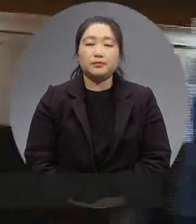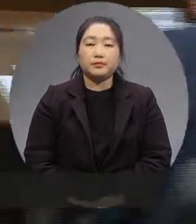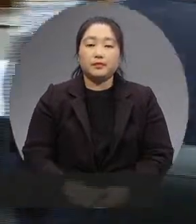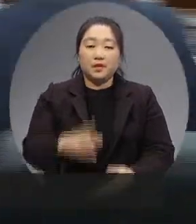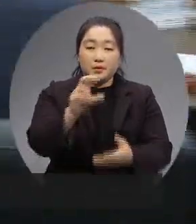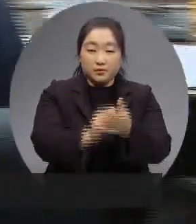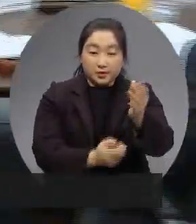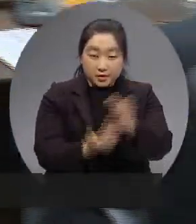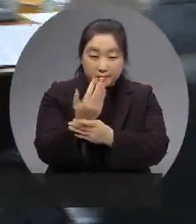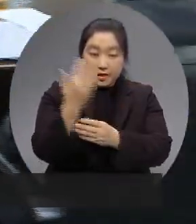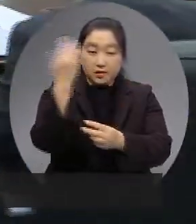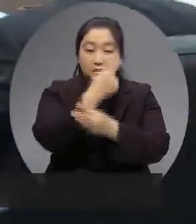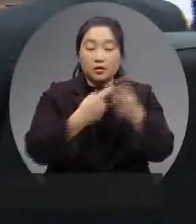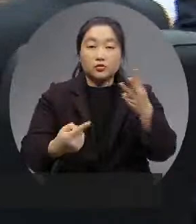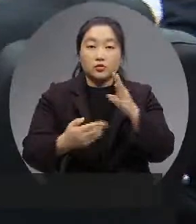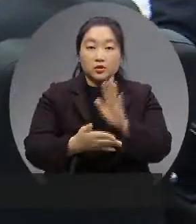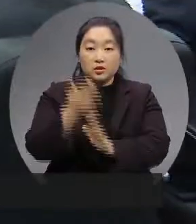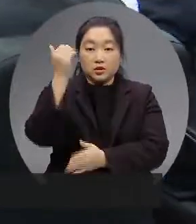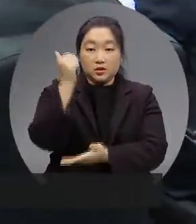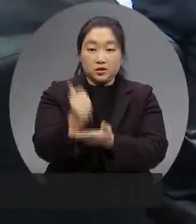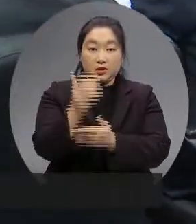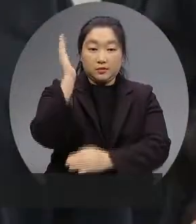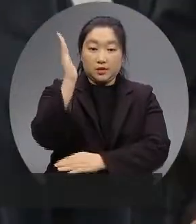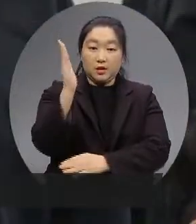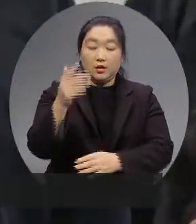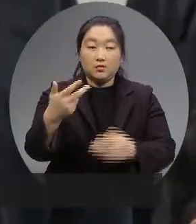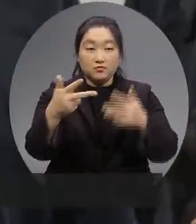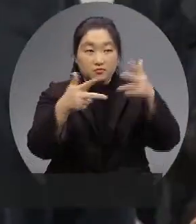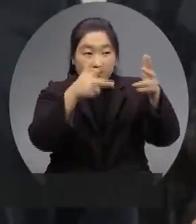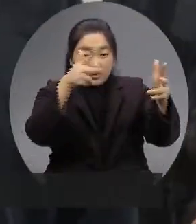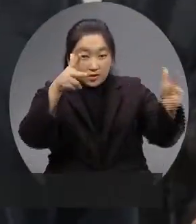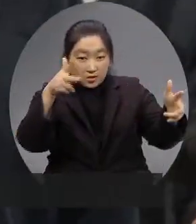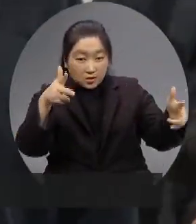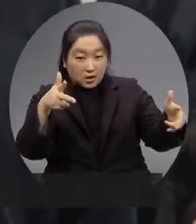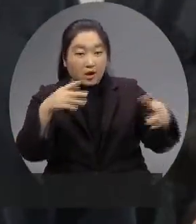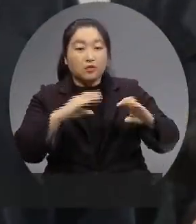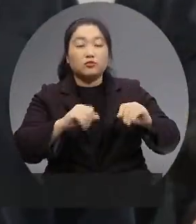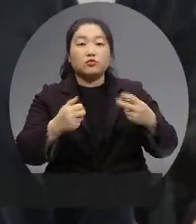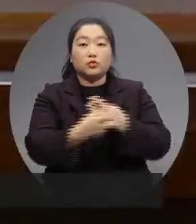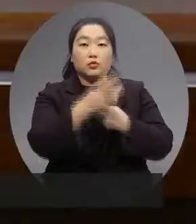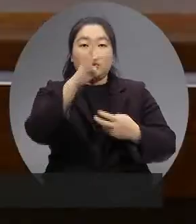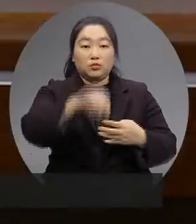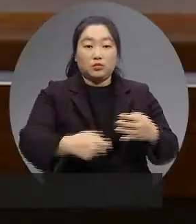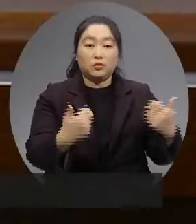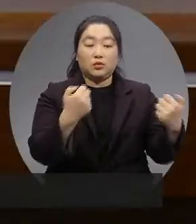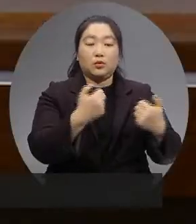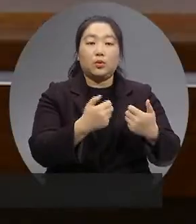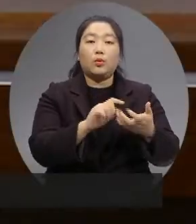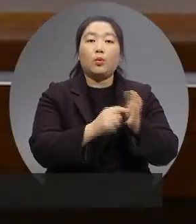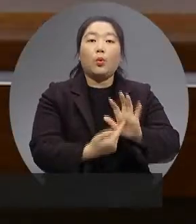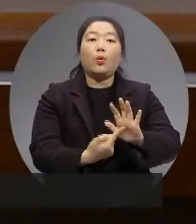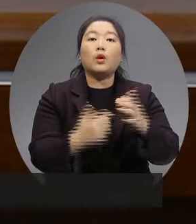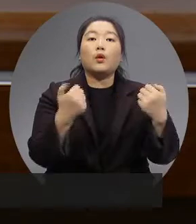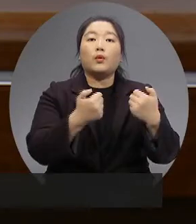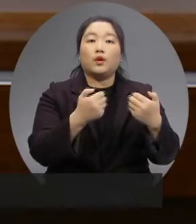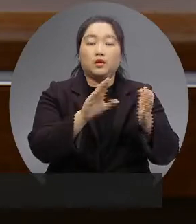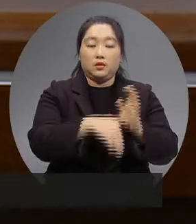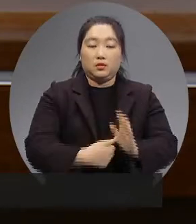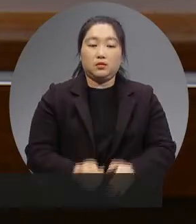문제가 된 이범석 청주시장 발언은 취재진이 보고 있는 국토교통부 장관과의 공개 회의에서